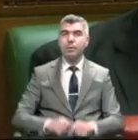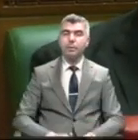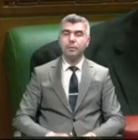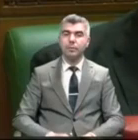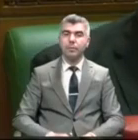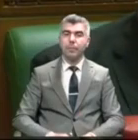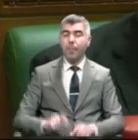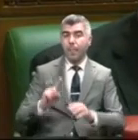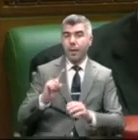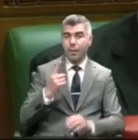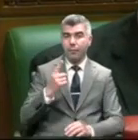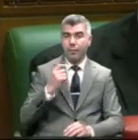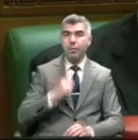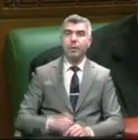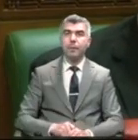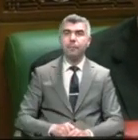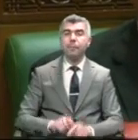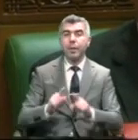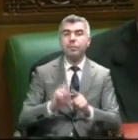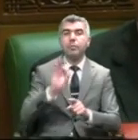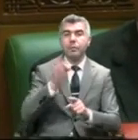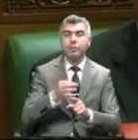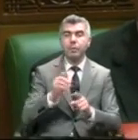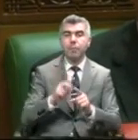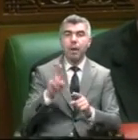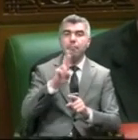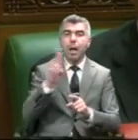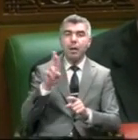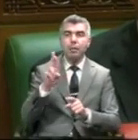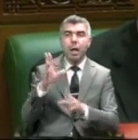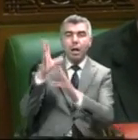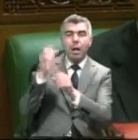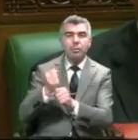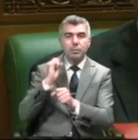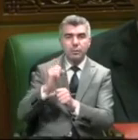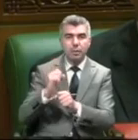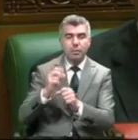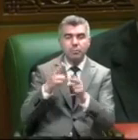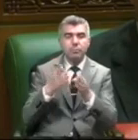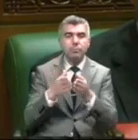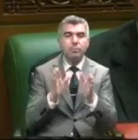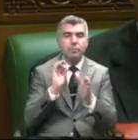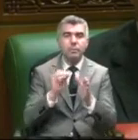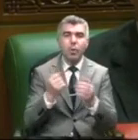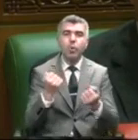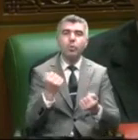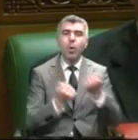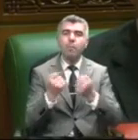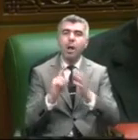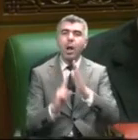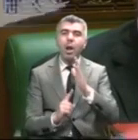بدايه نود ان نشيد بتدشين جلاله الملك اعز الله امره لاول سياره مغربيه